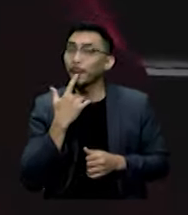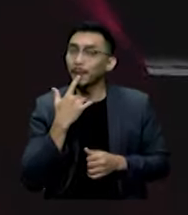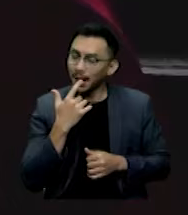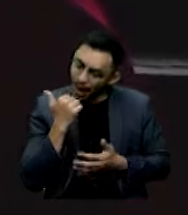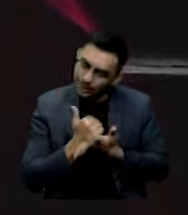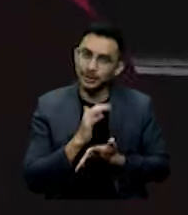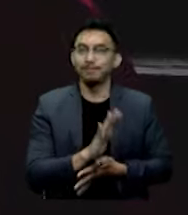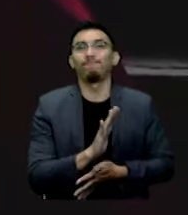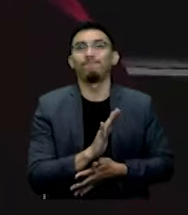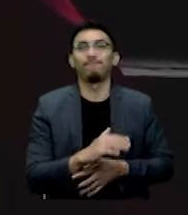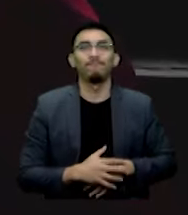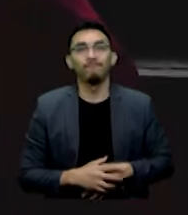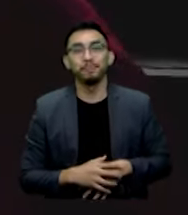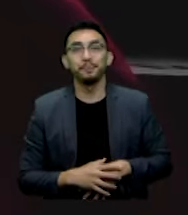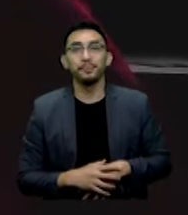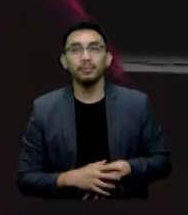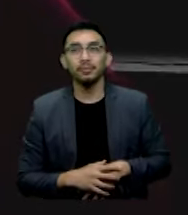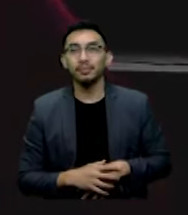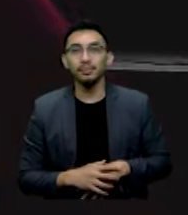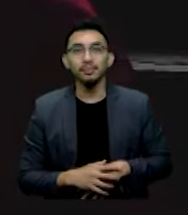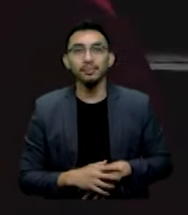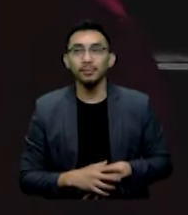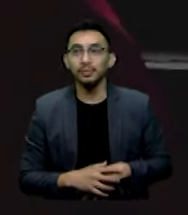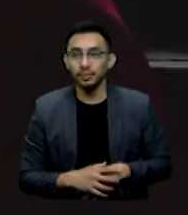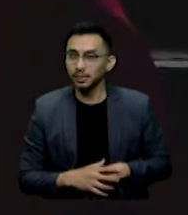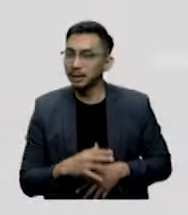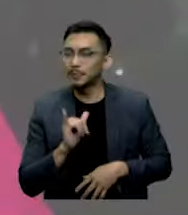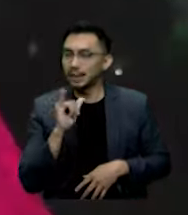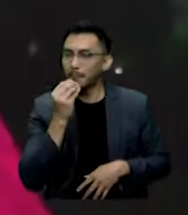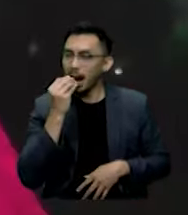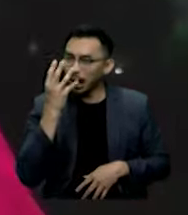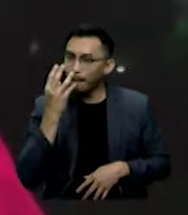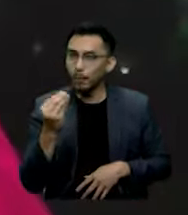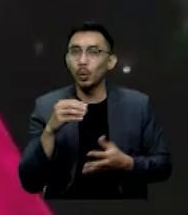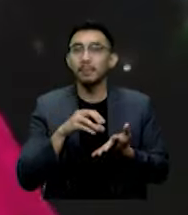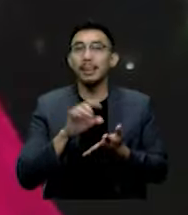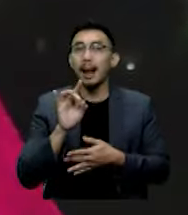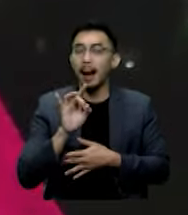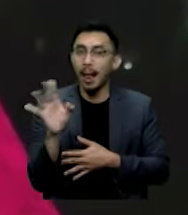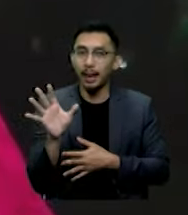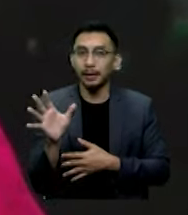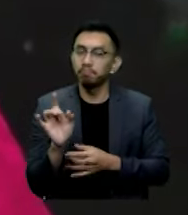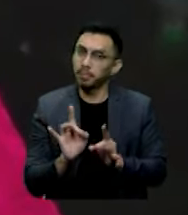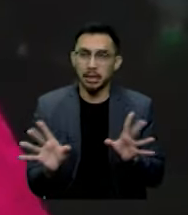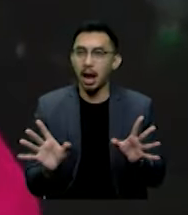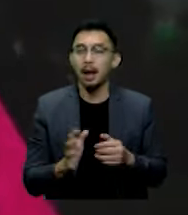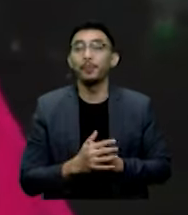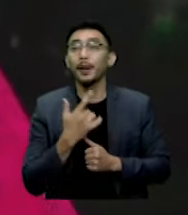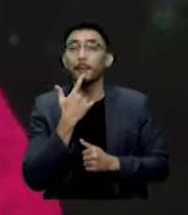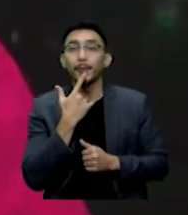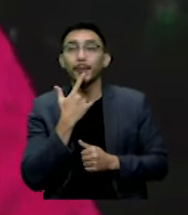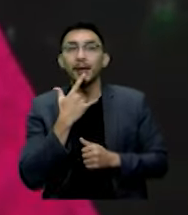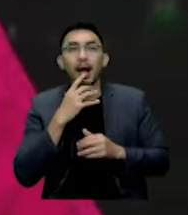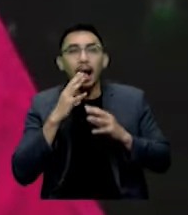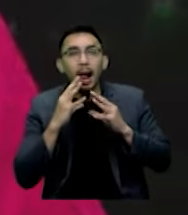Maksudnya khas masakan Pak Trubus ini, beda sama yang lain. Alami. Alami ya? Ya, bumbu